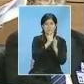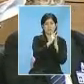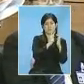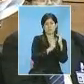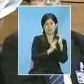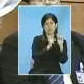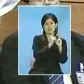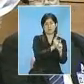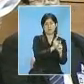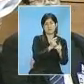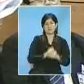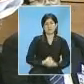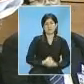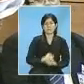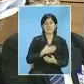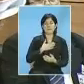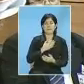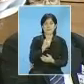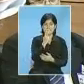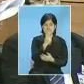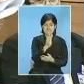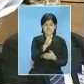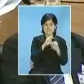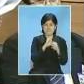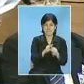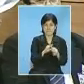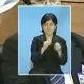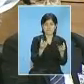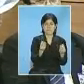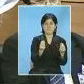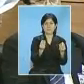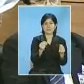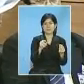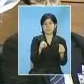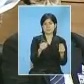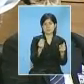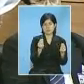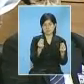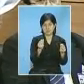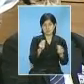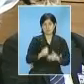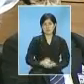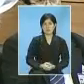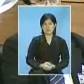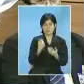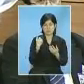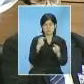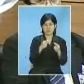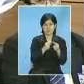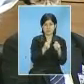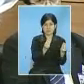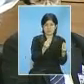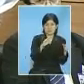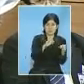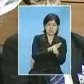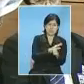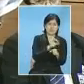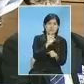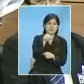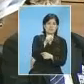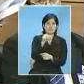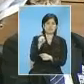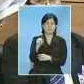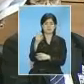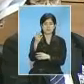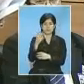เนี่ยถ้าเรามาดูแล้วนะครับการใช้ที่ดินเนี่ยเหมือนกับว่าใช้ในบางส่วนเท่านั้นเองซึ่งผมถ้า